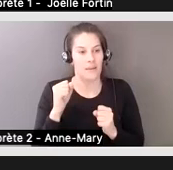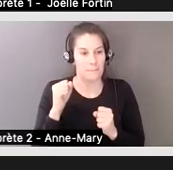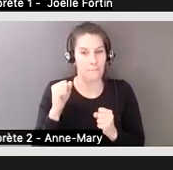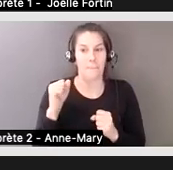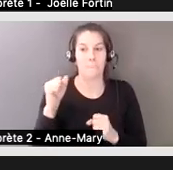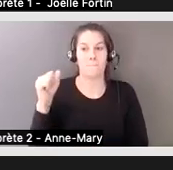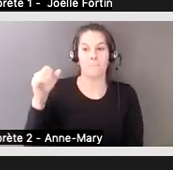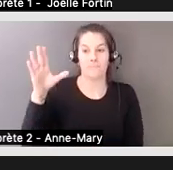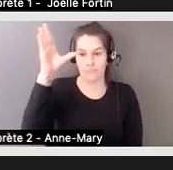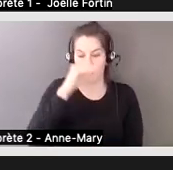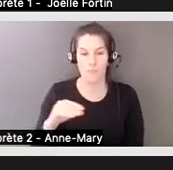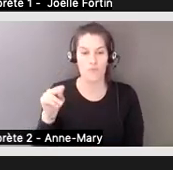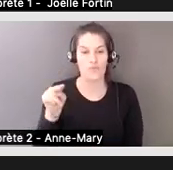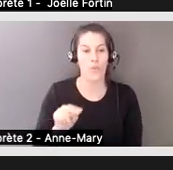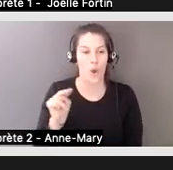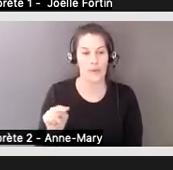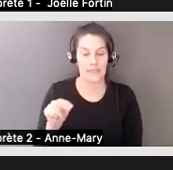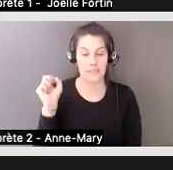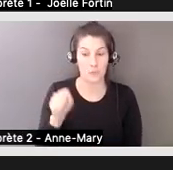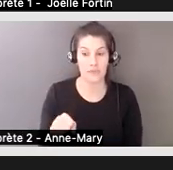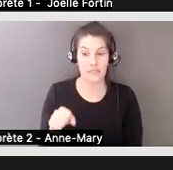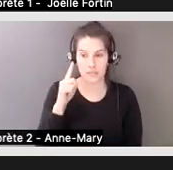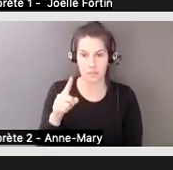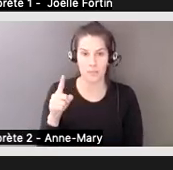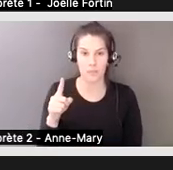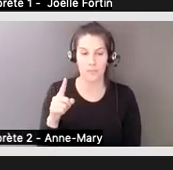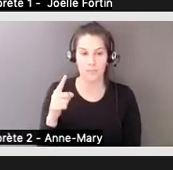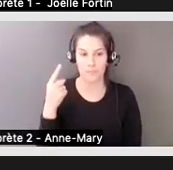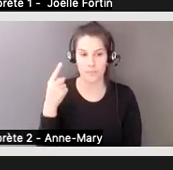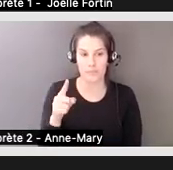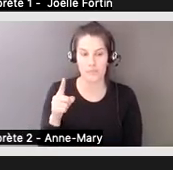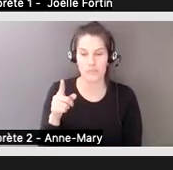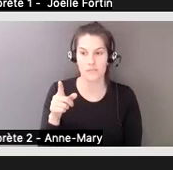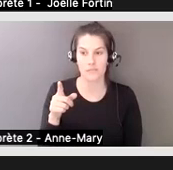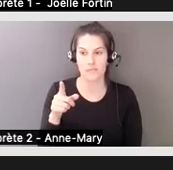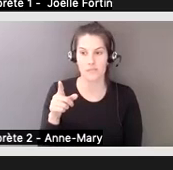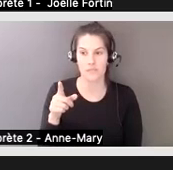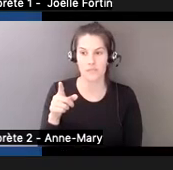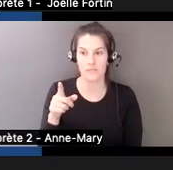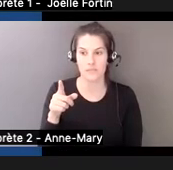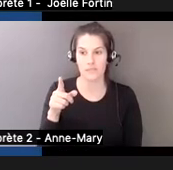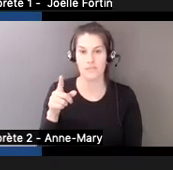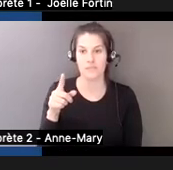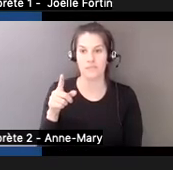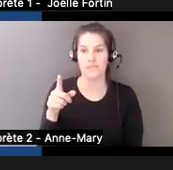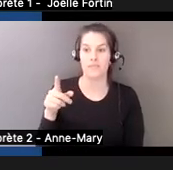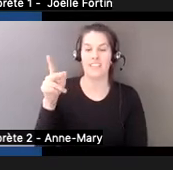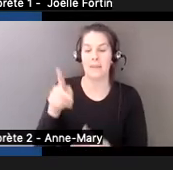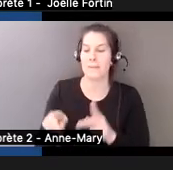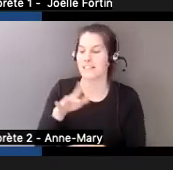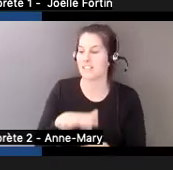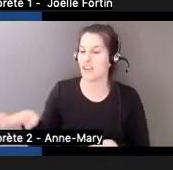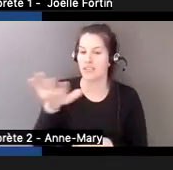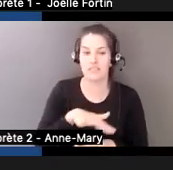Pour tous ceux que vous accompagnez, c'est quoi la vie quotidienne? Est-ce que vous